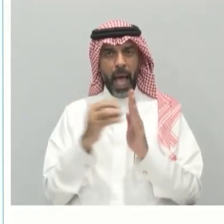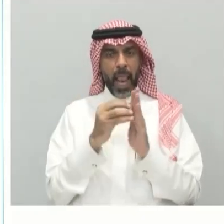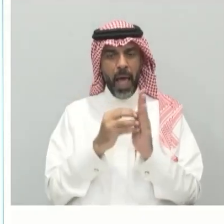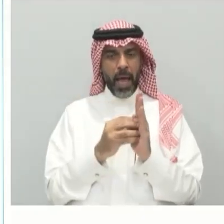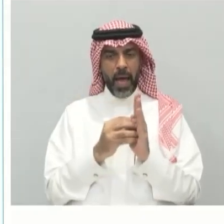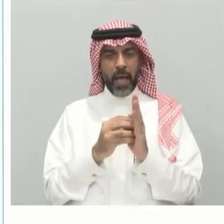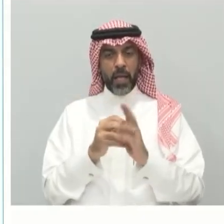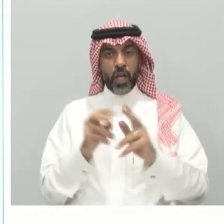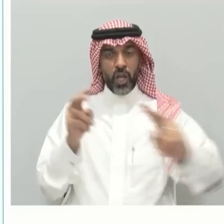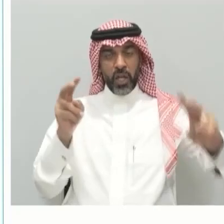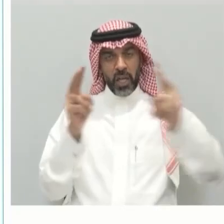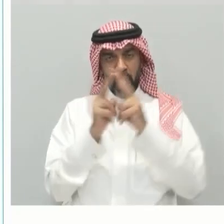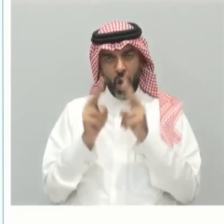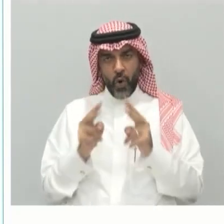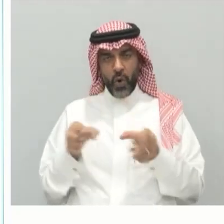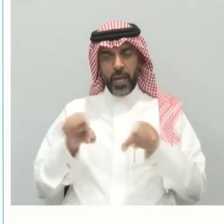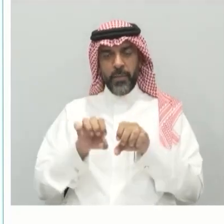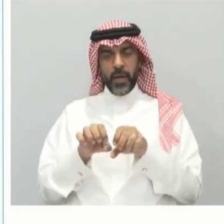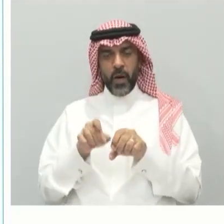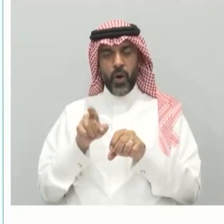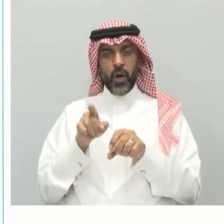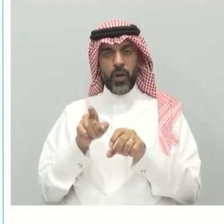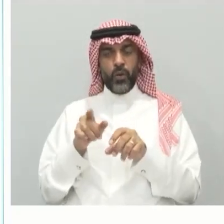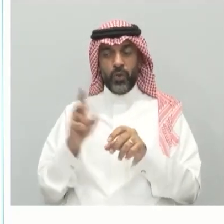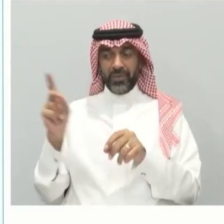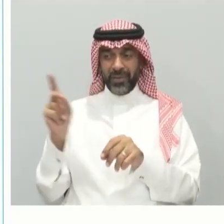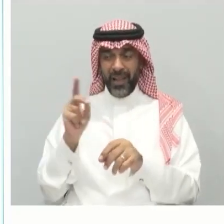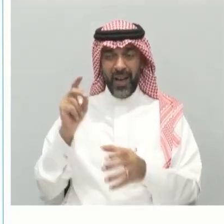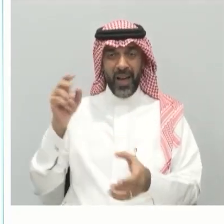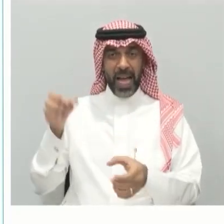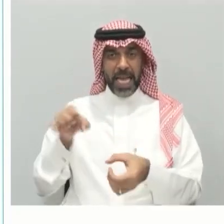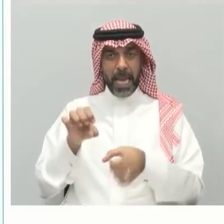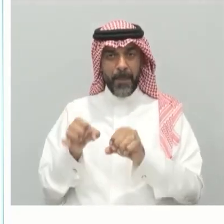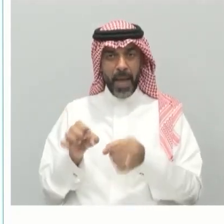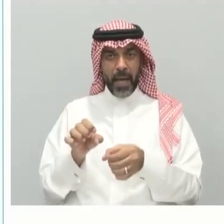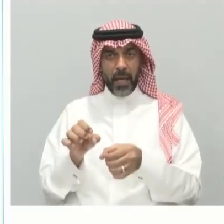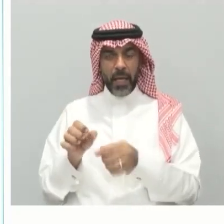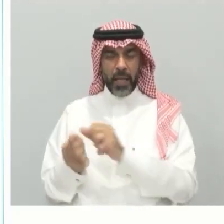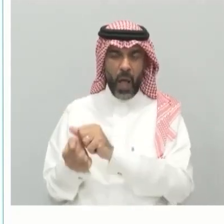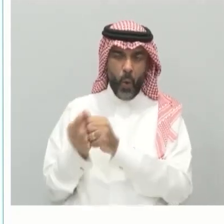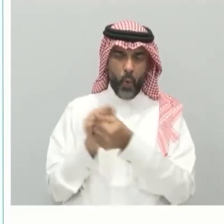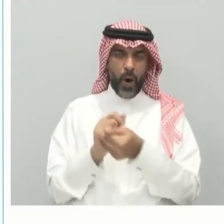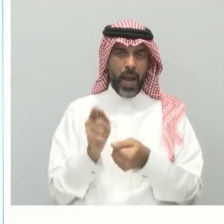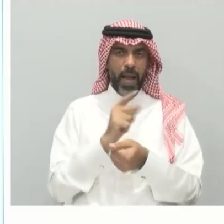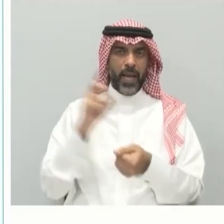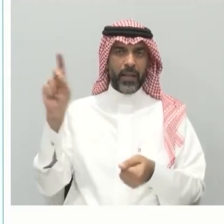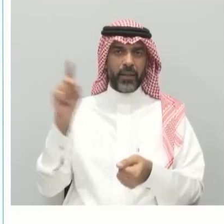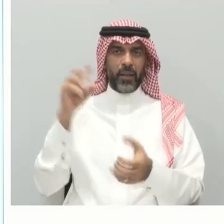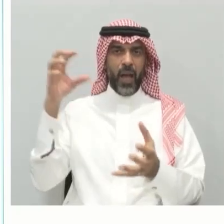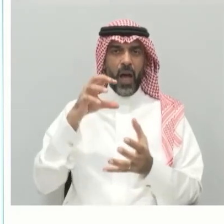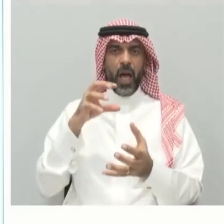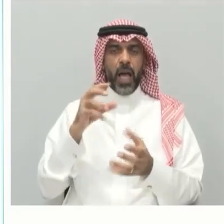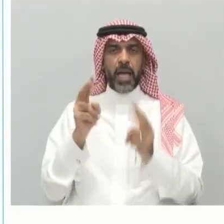وكيمياء التي تحول الطاقه الكيميائيه الى طاقه كهربائيه بواسطه